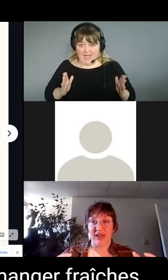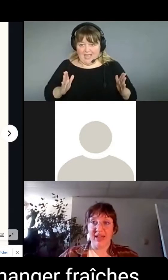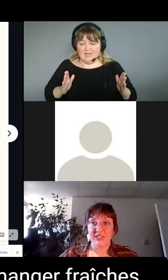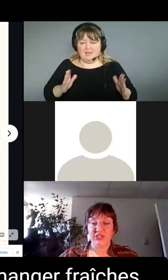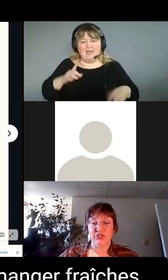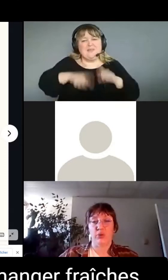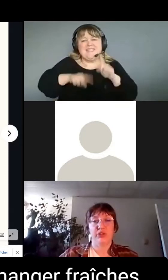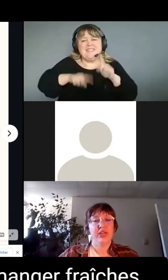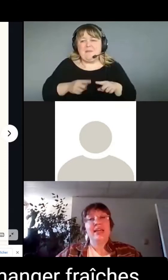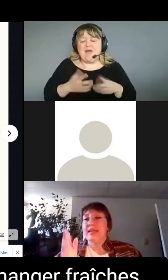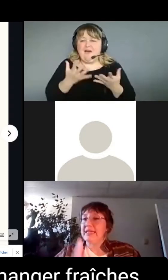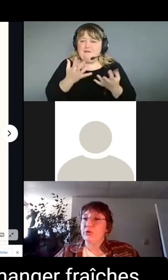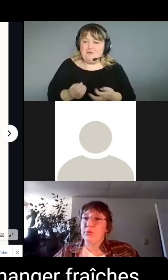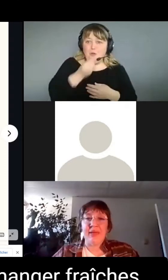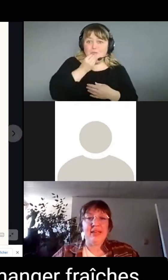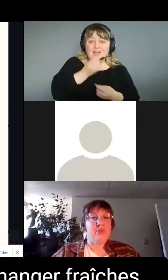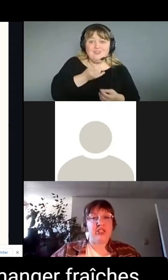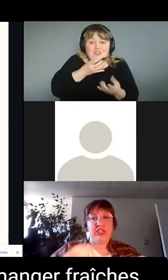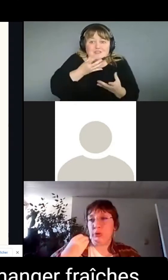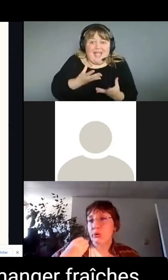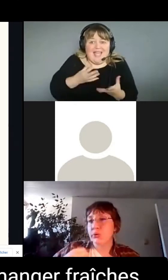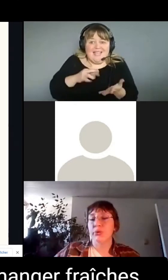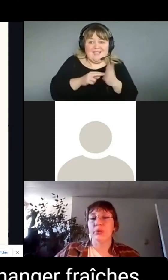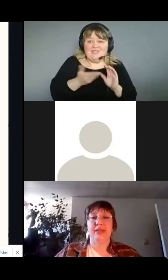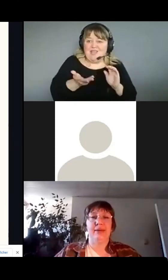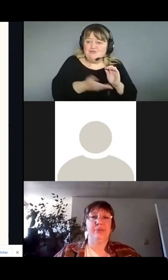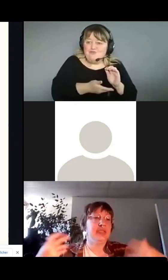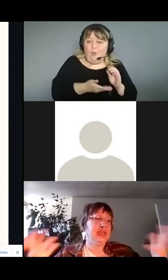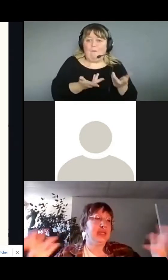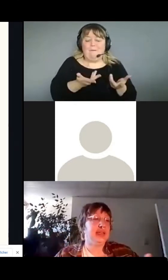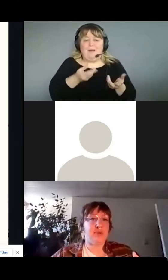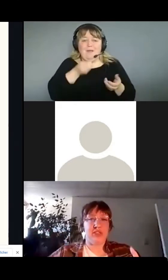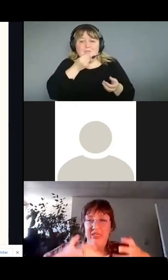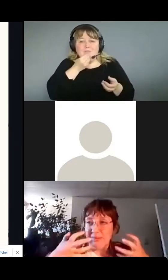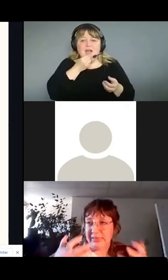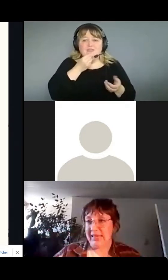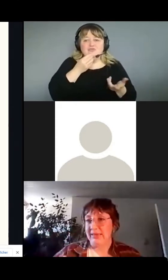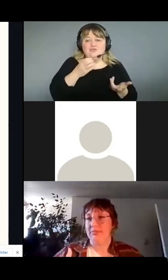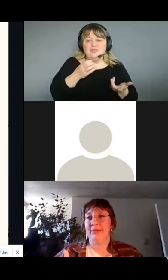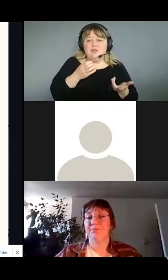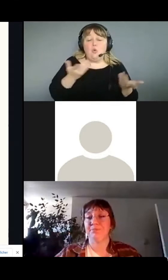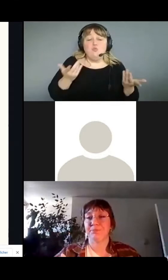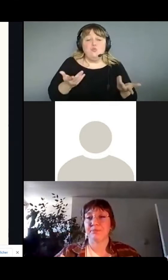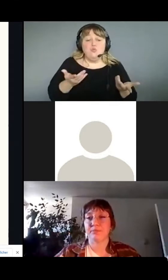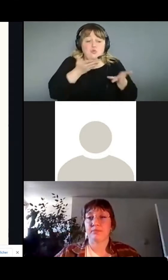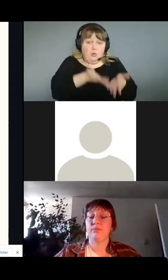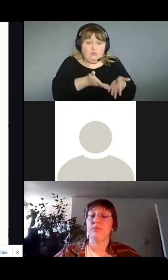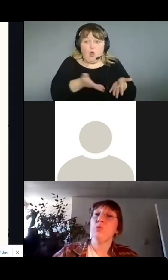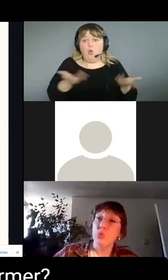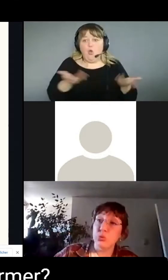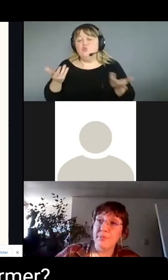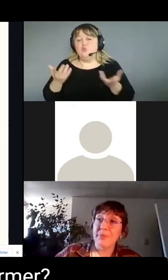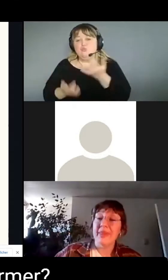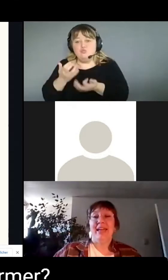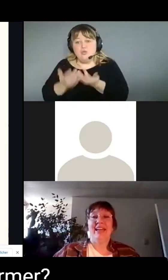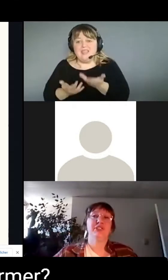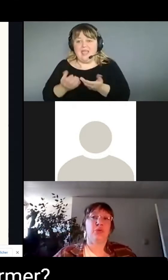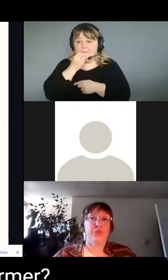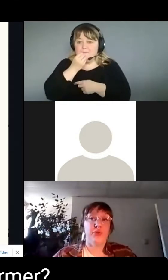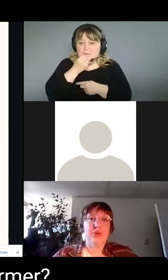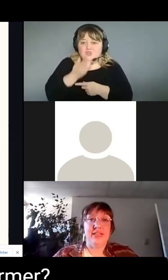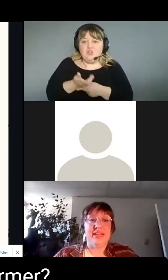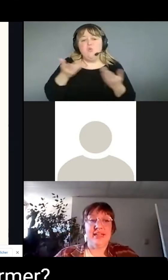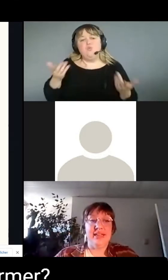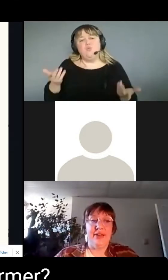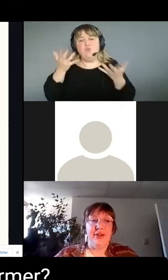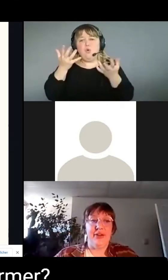manger fraîches? Donc, les couper, les manger crues, les bouillir, les manger immédiatement? Ou est-ce qu'on